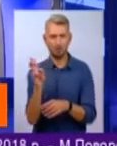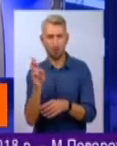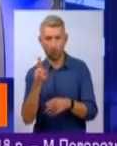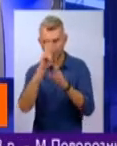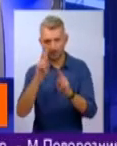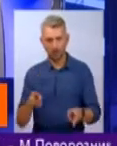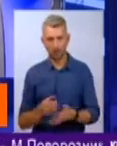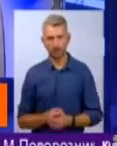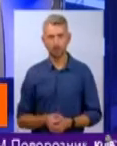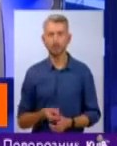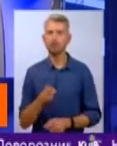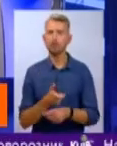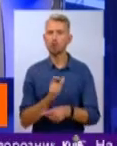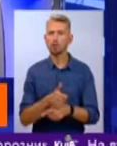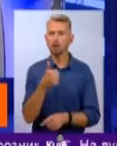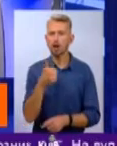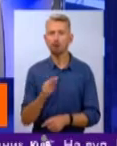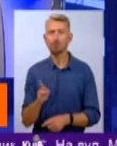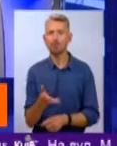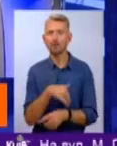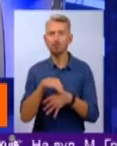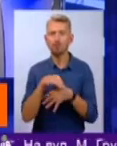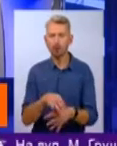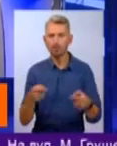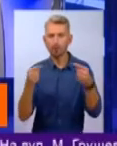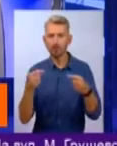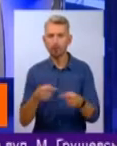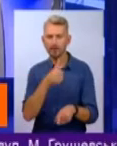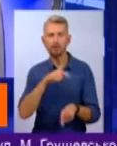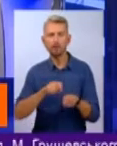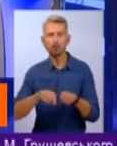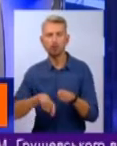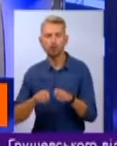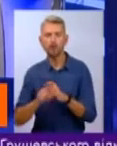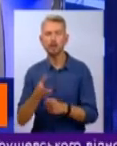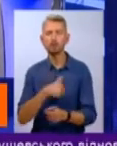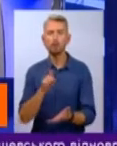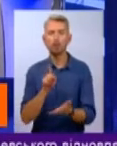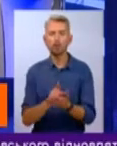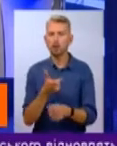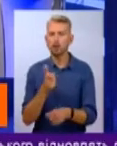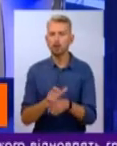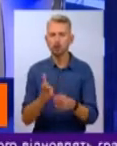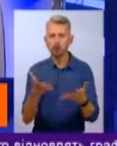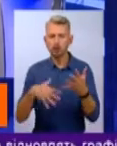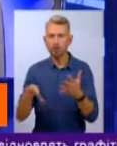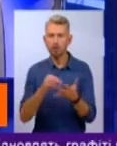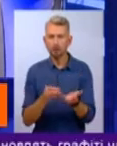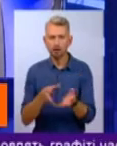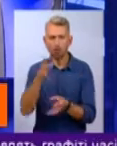Тому дуже гарно, що ми проводимо відповідні пілотування, але ми повинні дуже чітко все